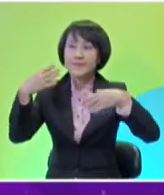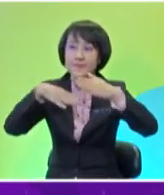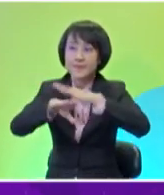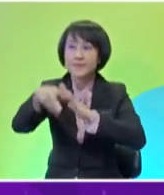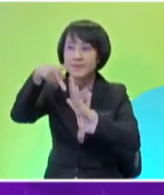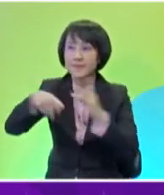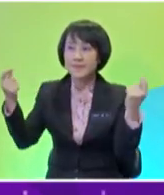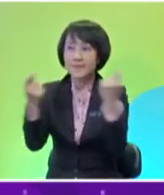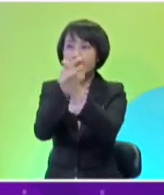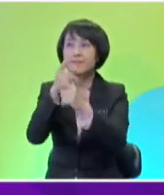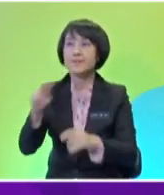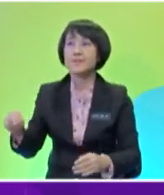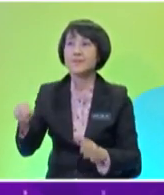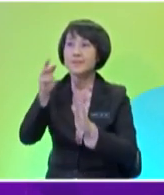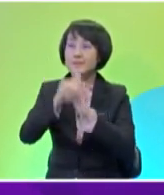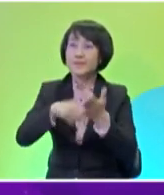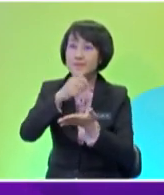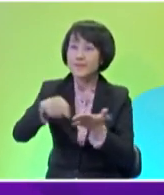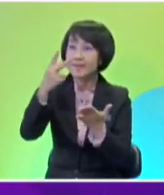sekarang itu